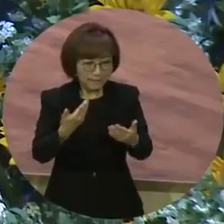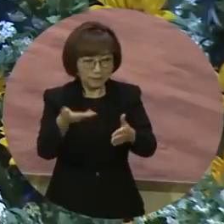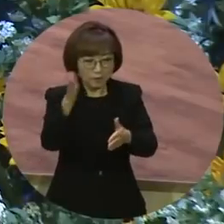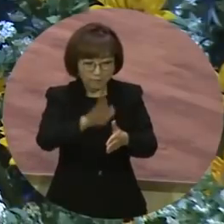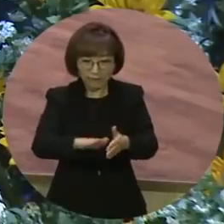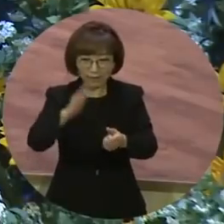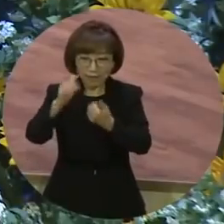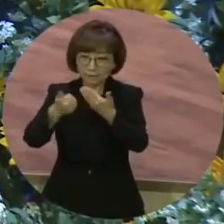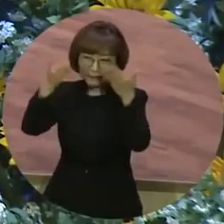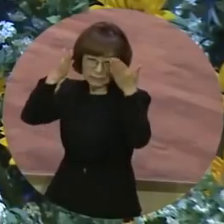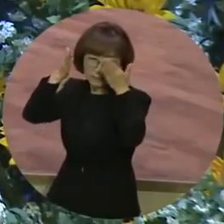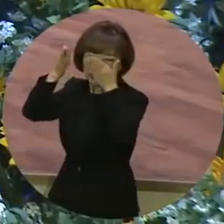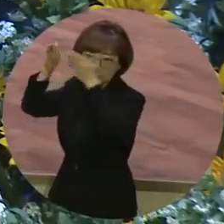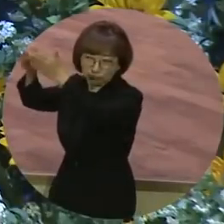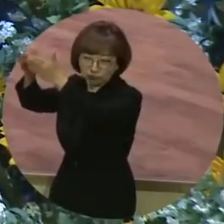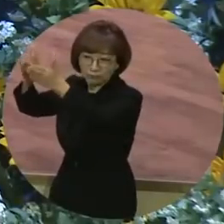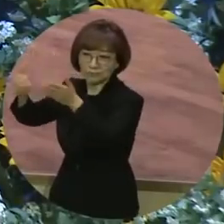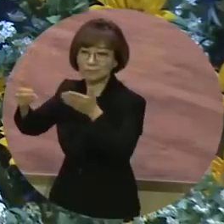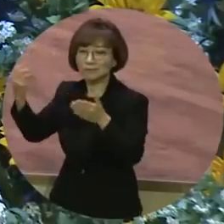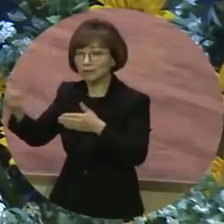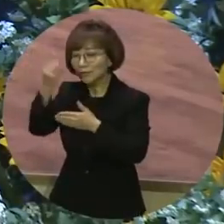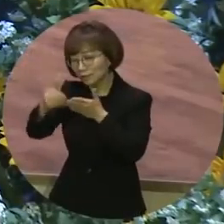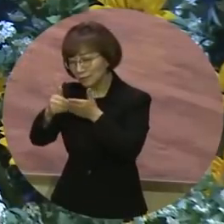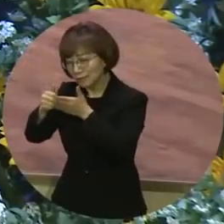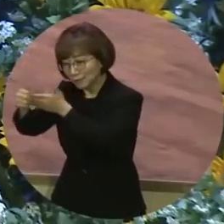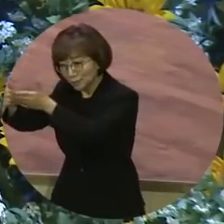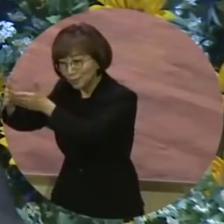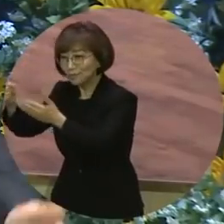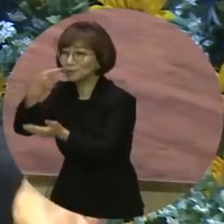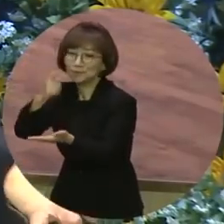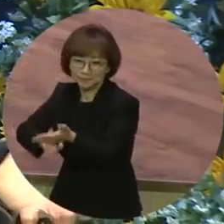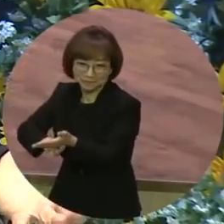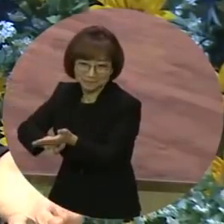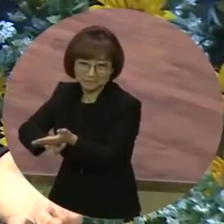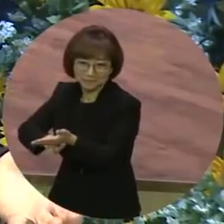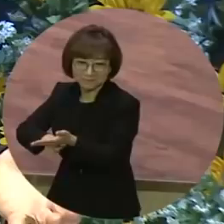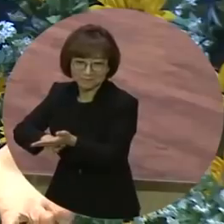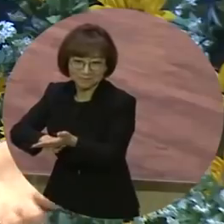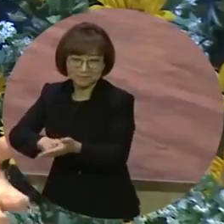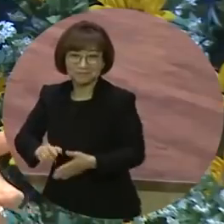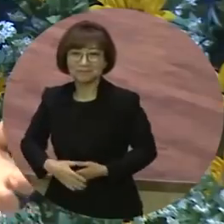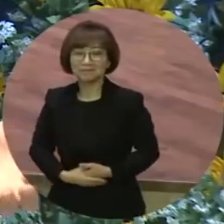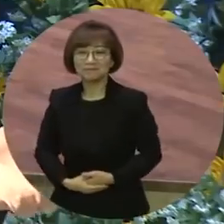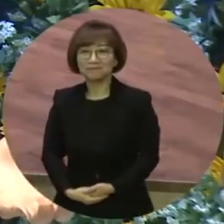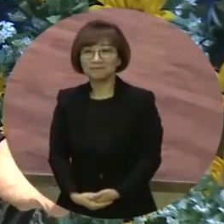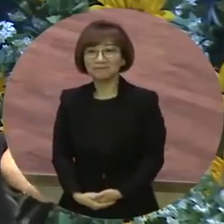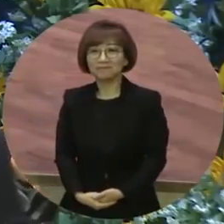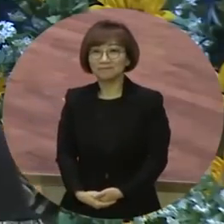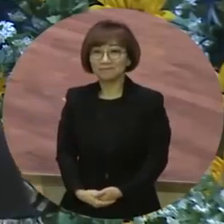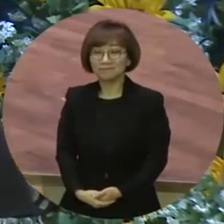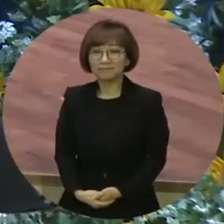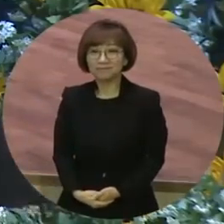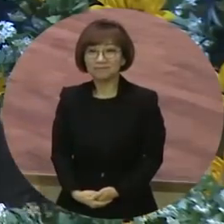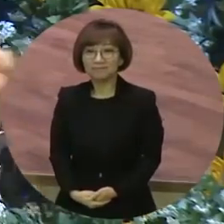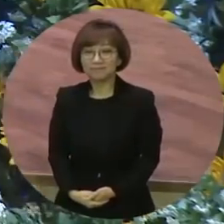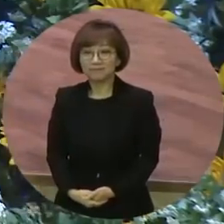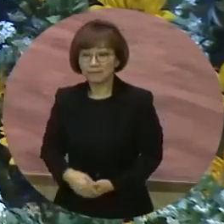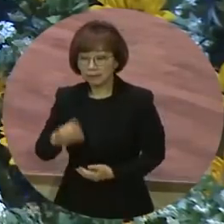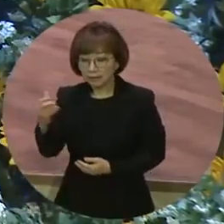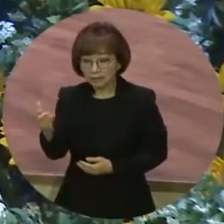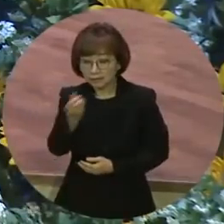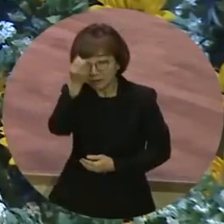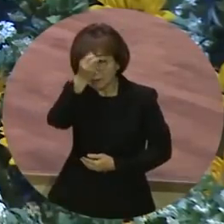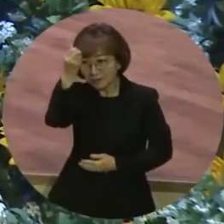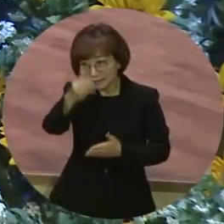좋아요. 열매가 없어요. 증거가 없어요. 간증할 게 없는 거예요. 성령인도를 받아야 내가 성령 열매를